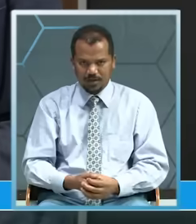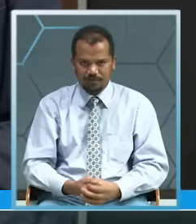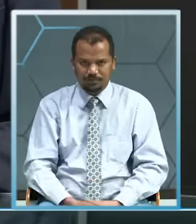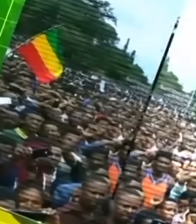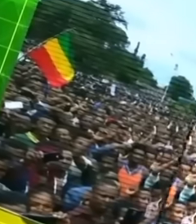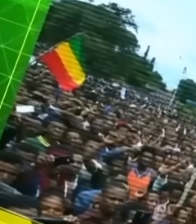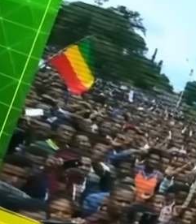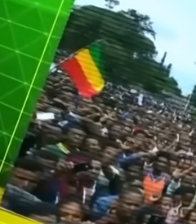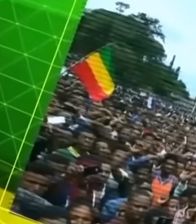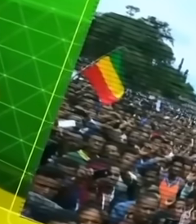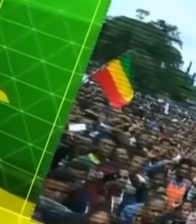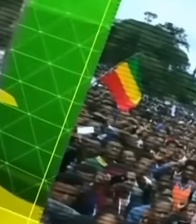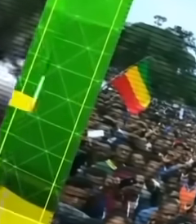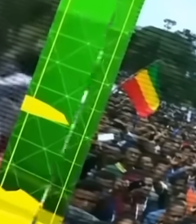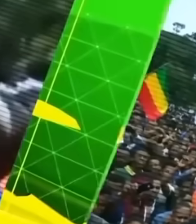ሰጥቷል።